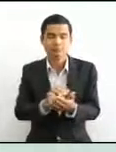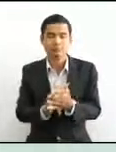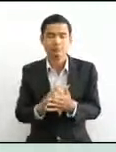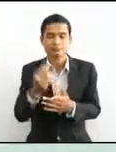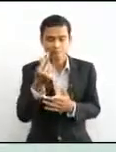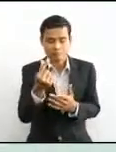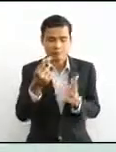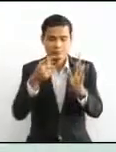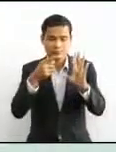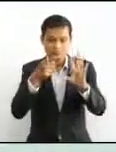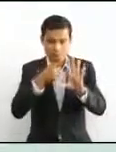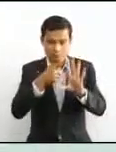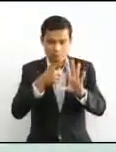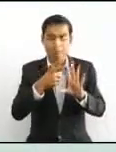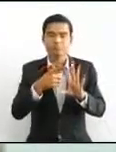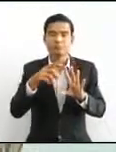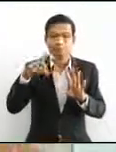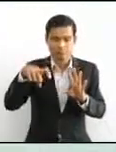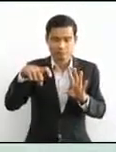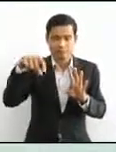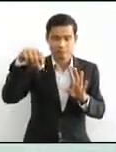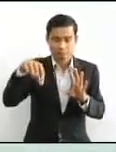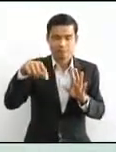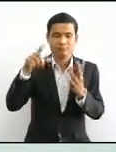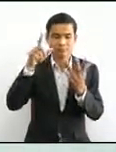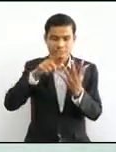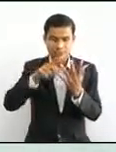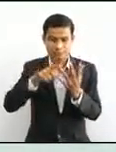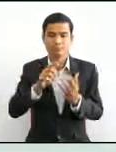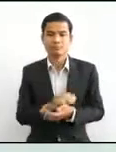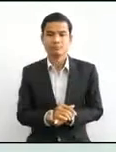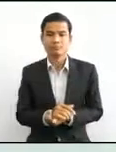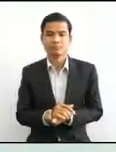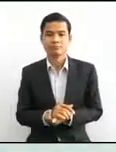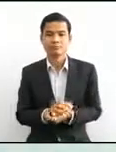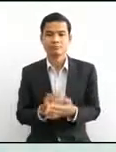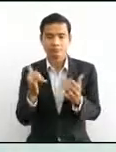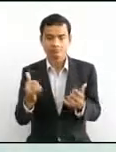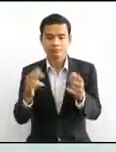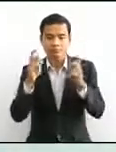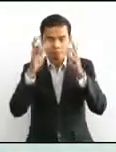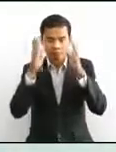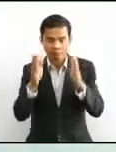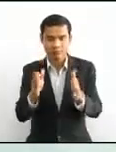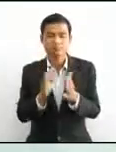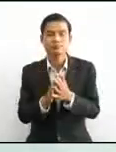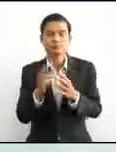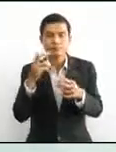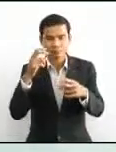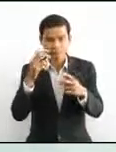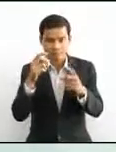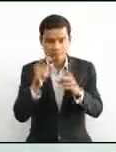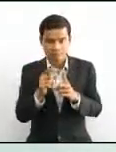Chà, cứ bịa đấy, đầy phô. Chà, lấy, nè cừu nào mình bịa, bật tọp tiết.